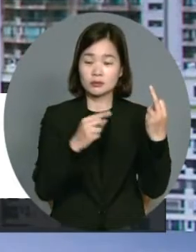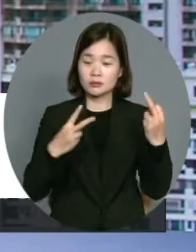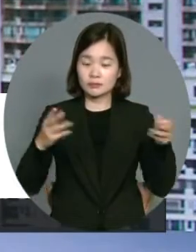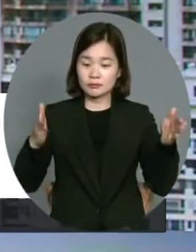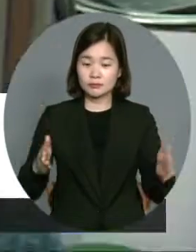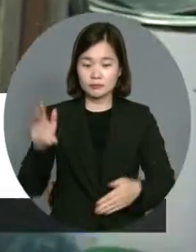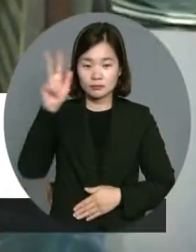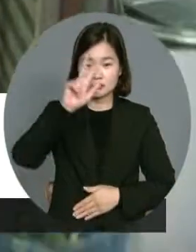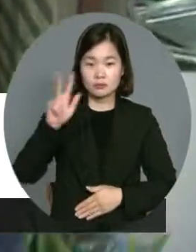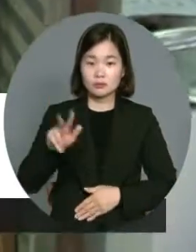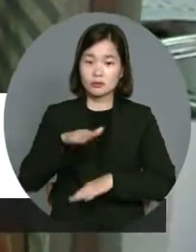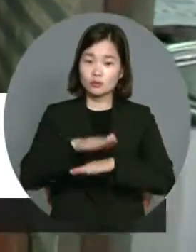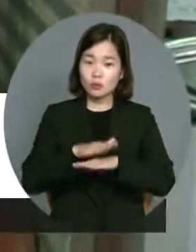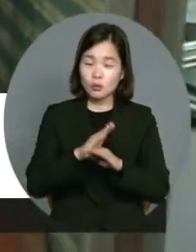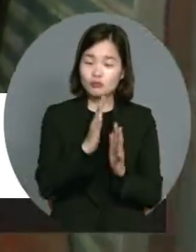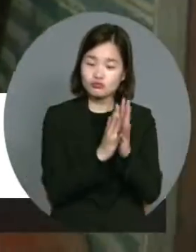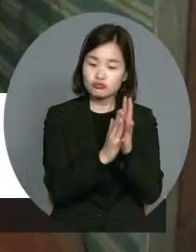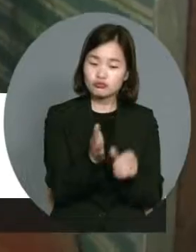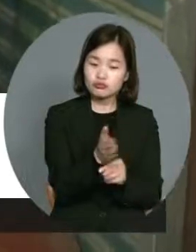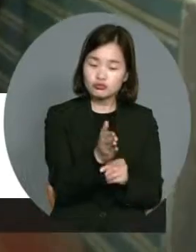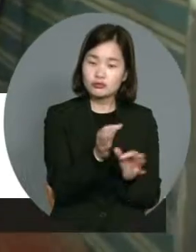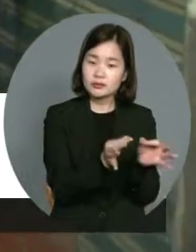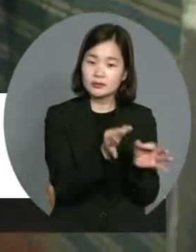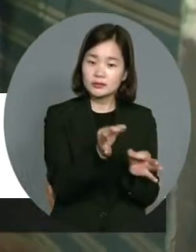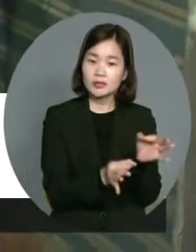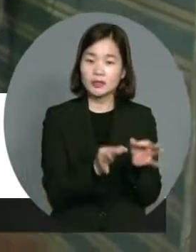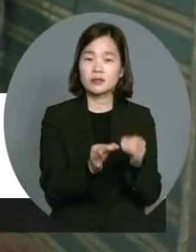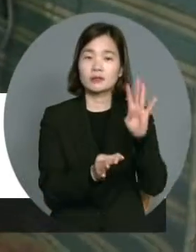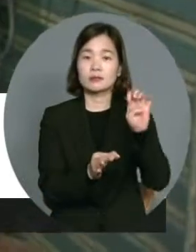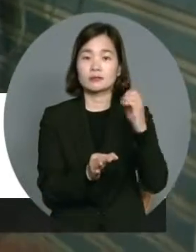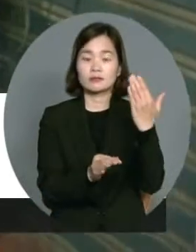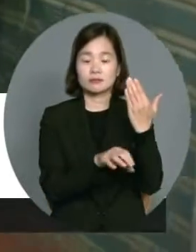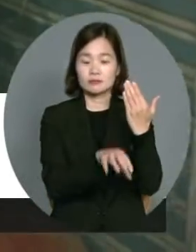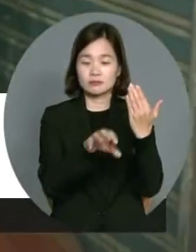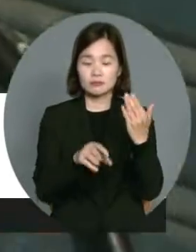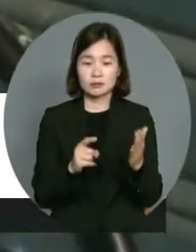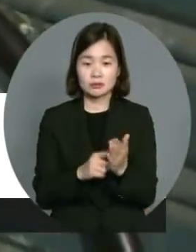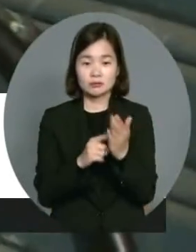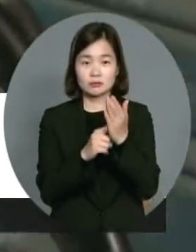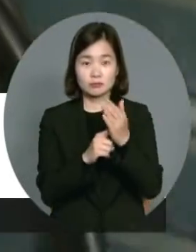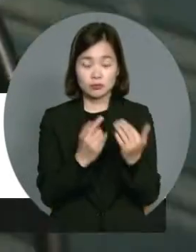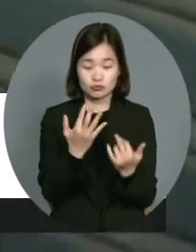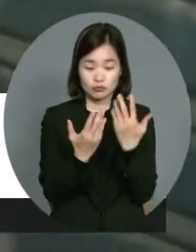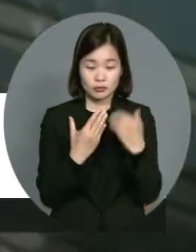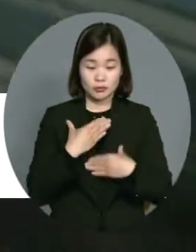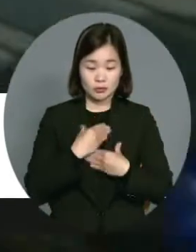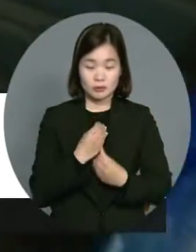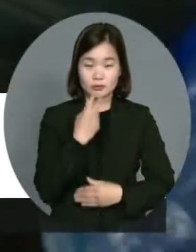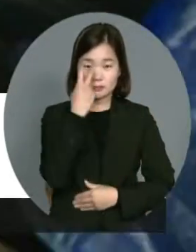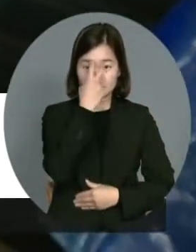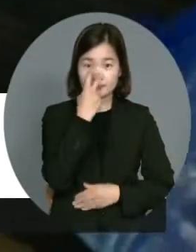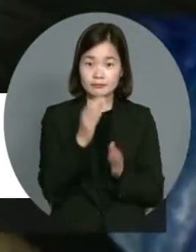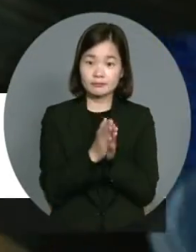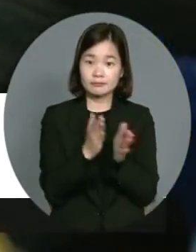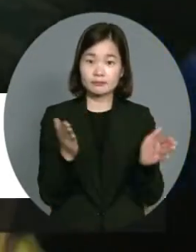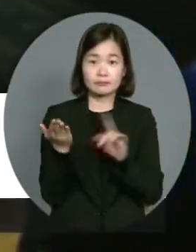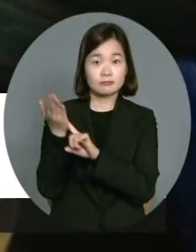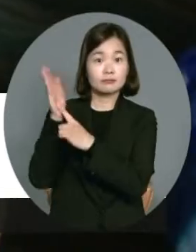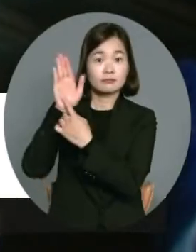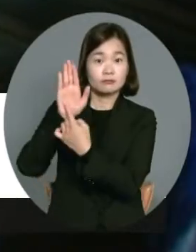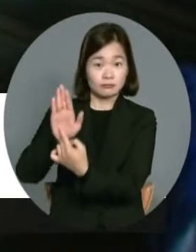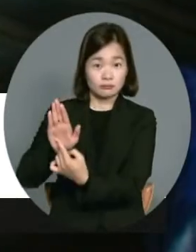전국 농수산물 도매시장 49곳을 대상으로 긴급 화재 안전 조사를 실시한다고 밝혔습니다